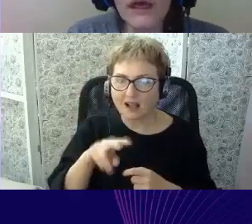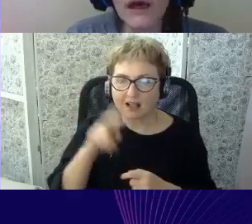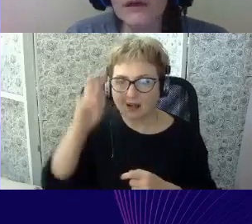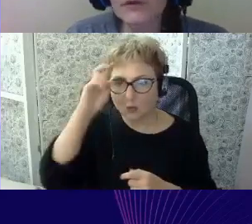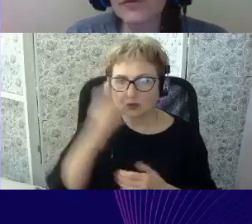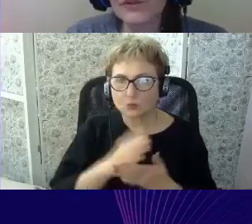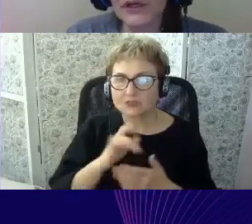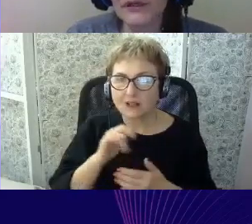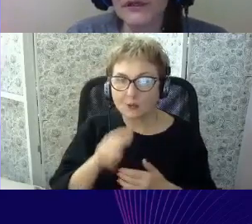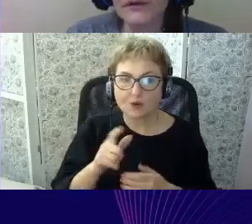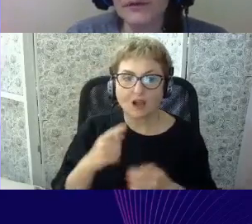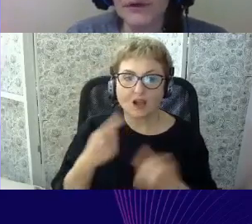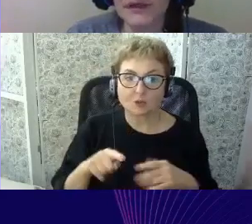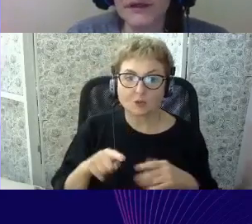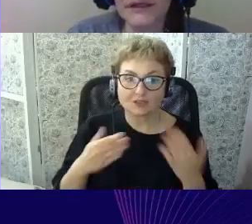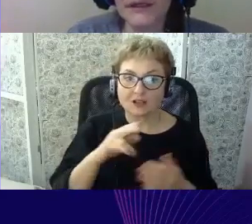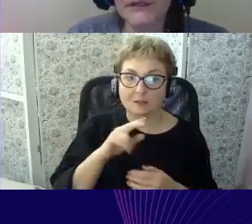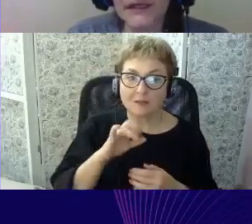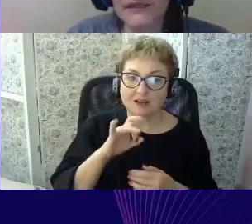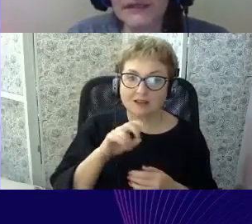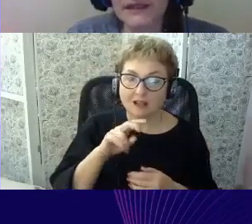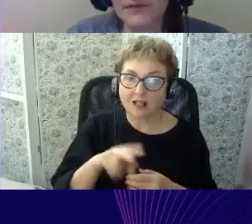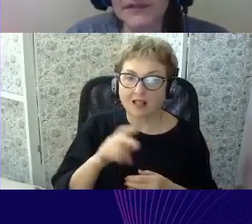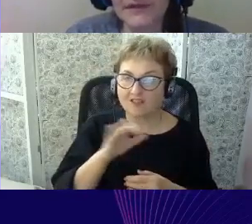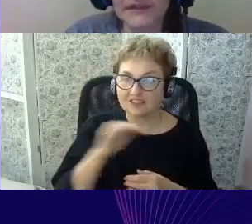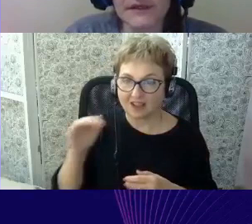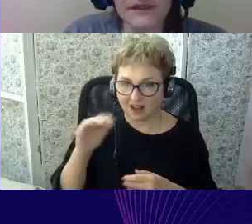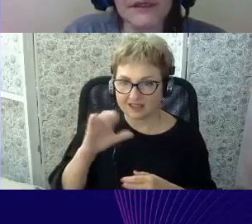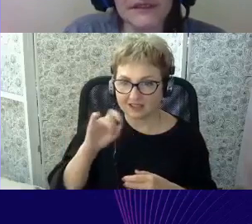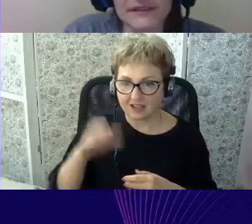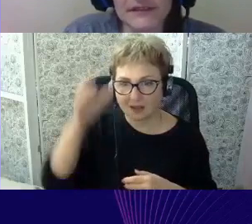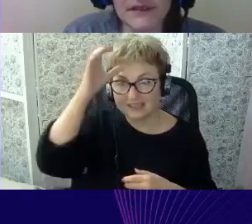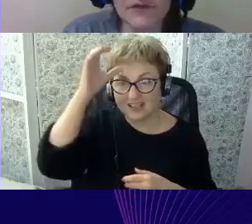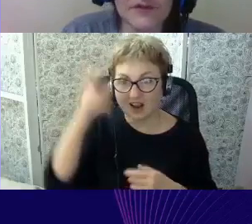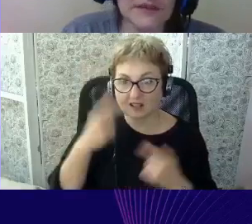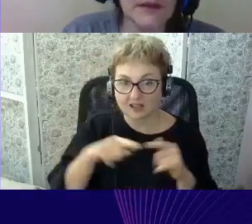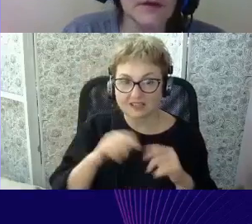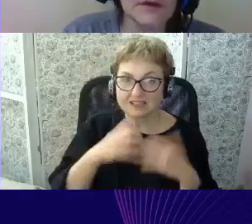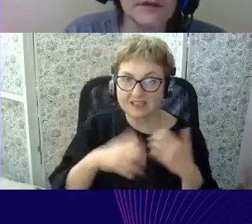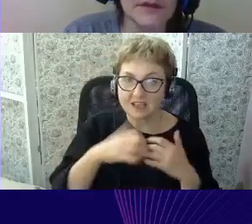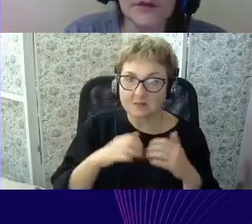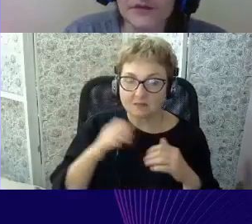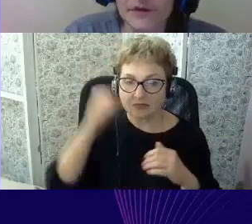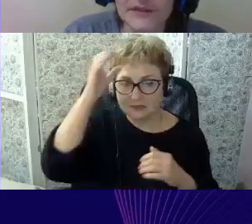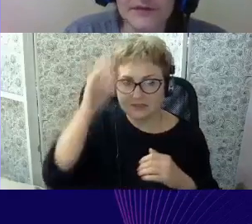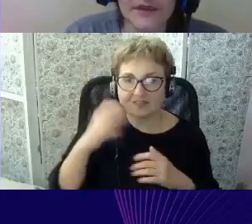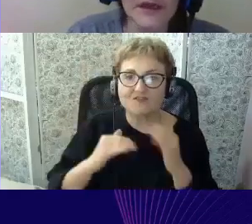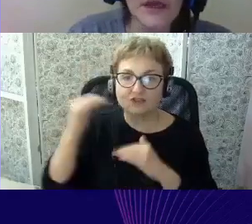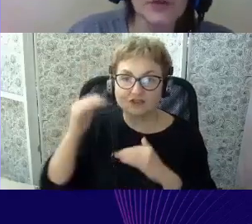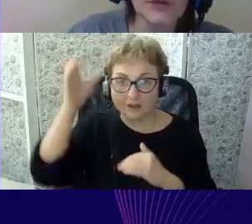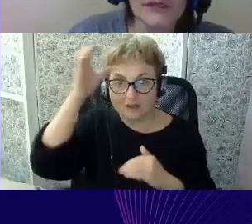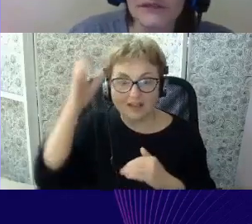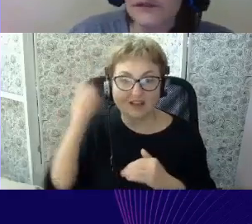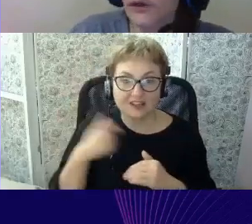услуг, а с другой стороны, порталы или официальные сайты образовательных организаций среднего профессионального образования, высшего